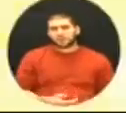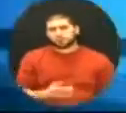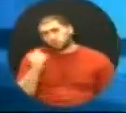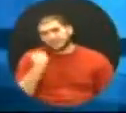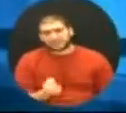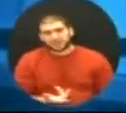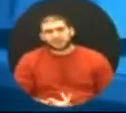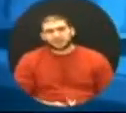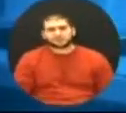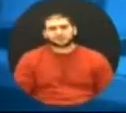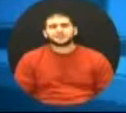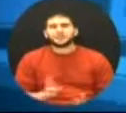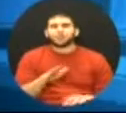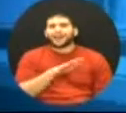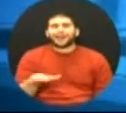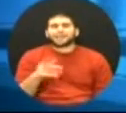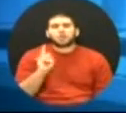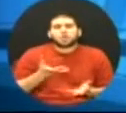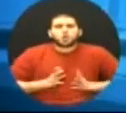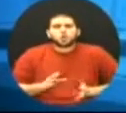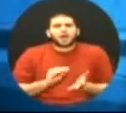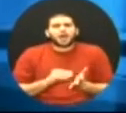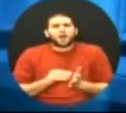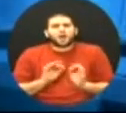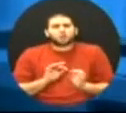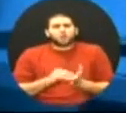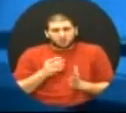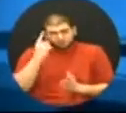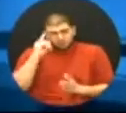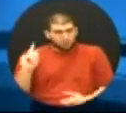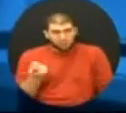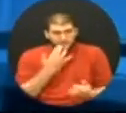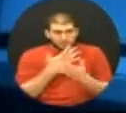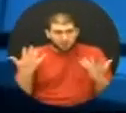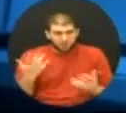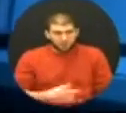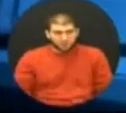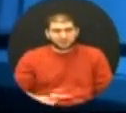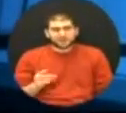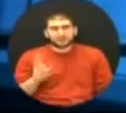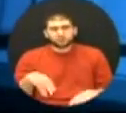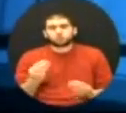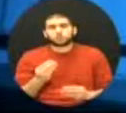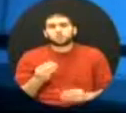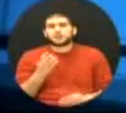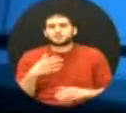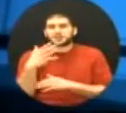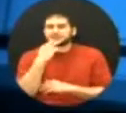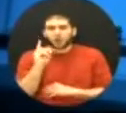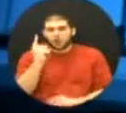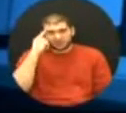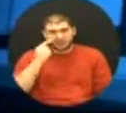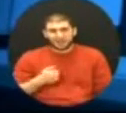הממשלה נרצח. יש פה ילדים שלא נולדו כשראש הממשלה נרצח. אתה חושב שזה לכולם ברור? יש מישהו שבמדינת ישראל שלא יודע שיצחק רבין נרצח?